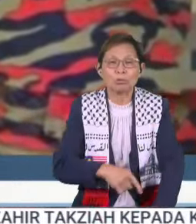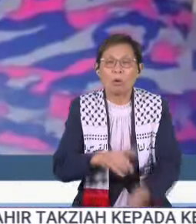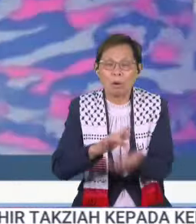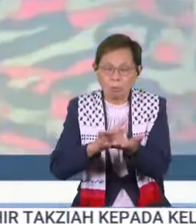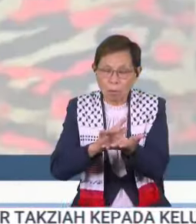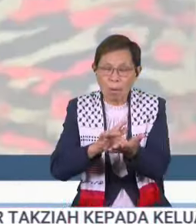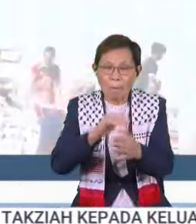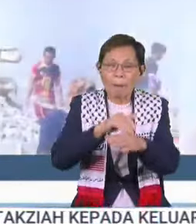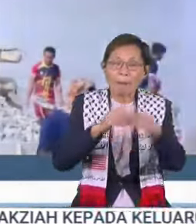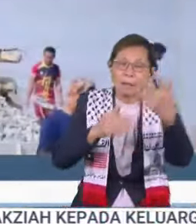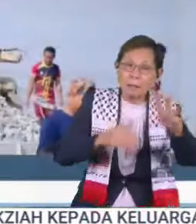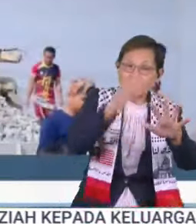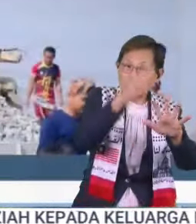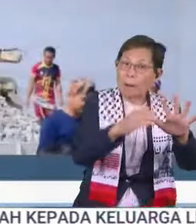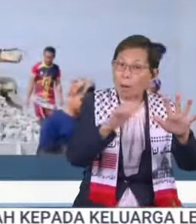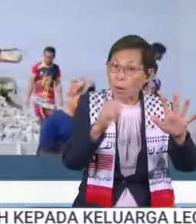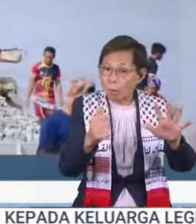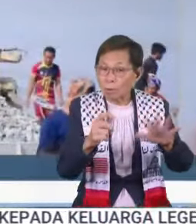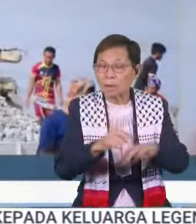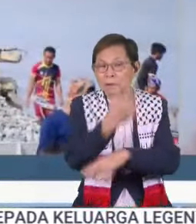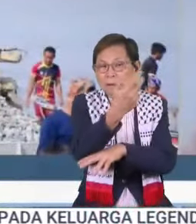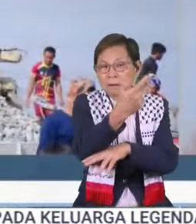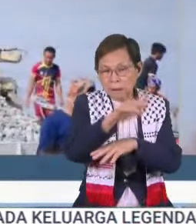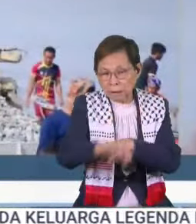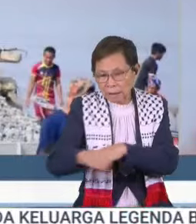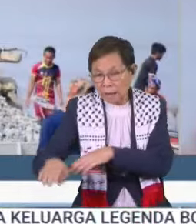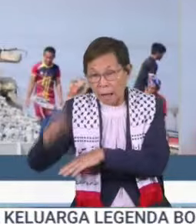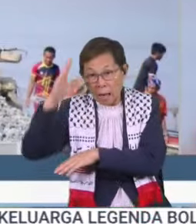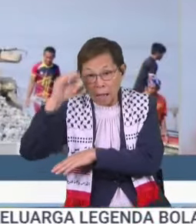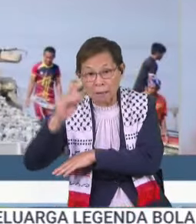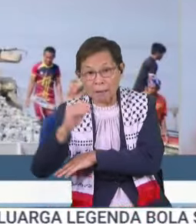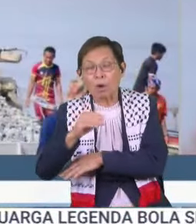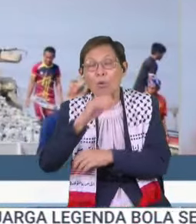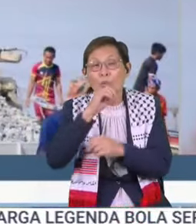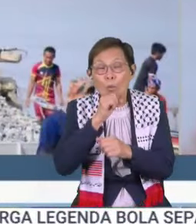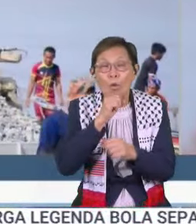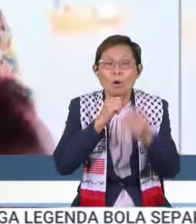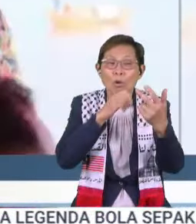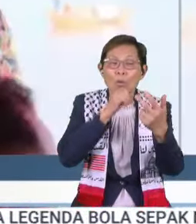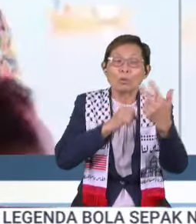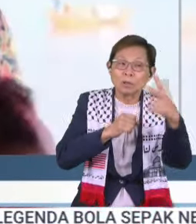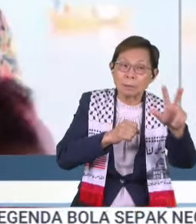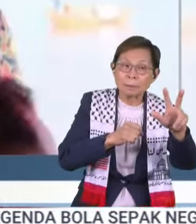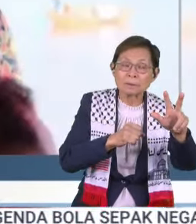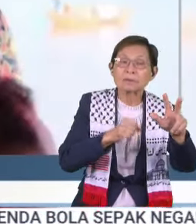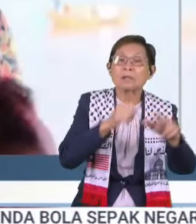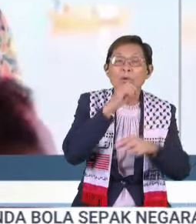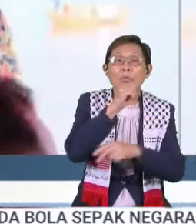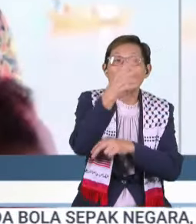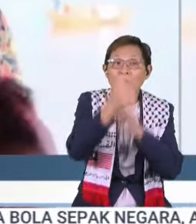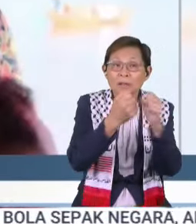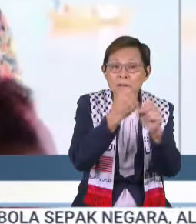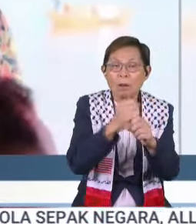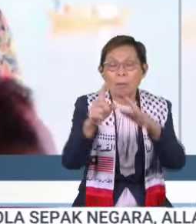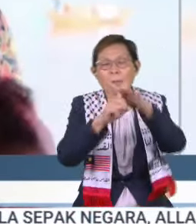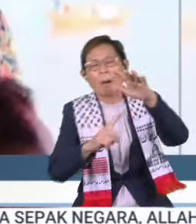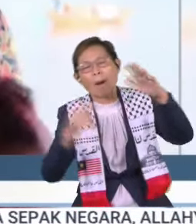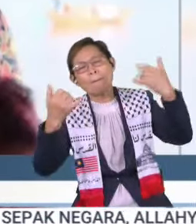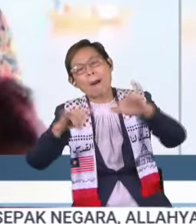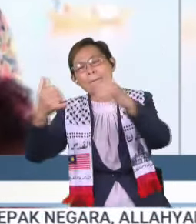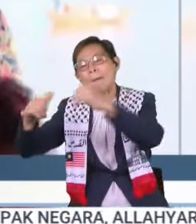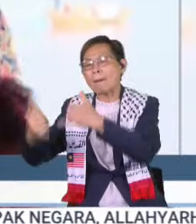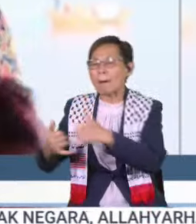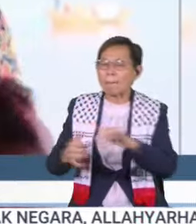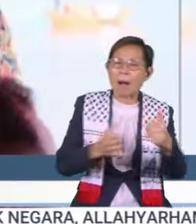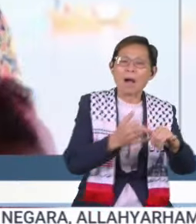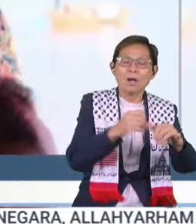rawatan. Pada 15 Oktober, 3 kanak-kanak lelaki masing-masing berumur 13 tahun lemas ketika mandi manda di